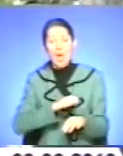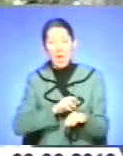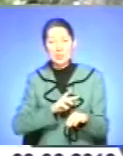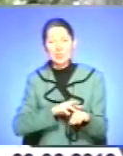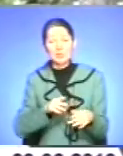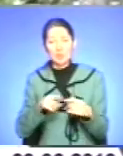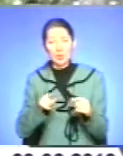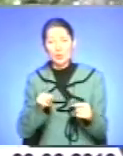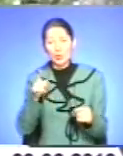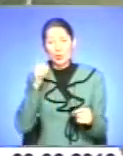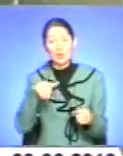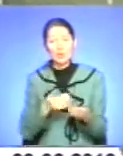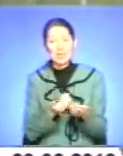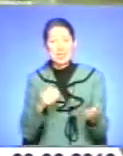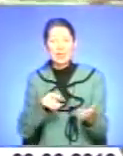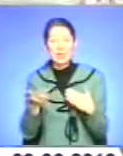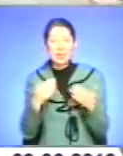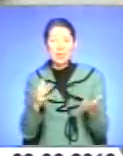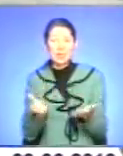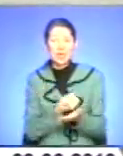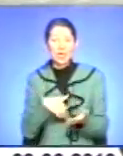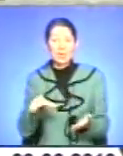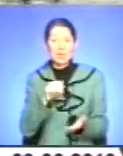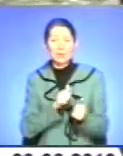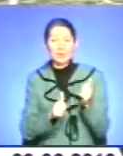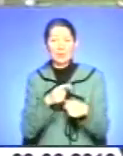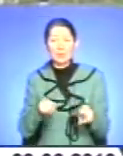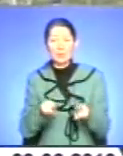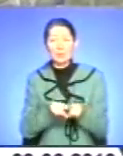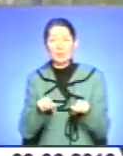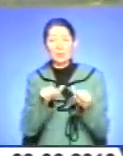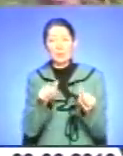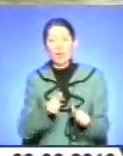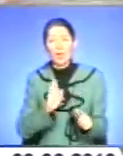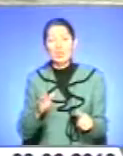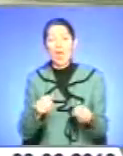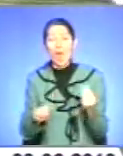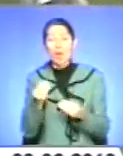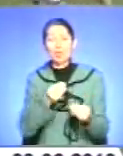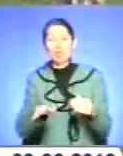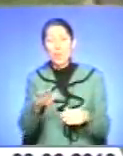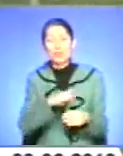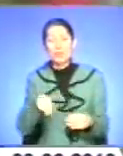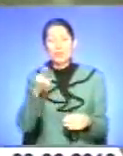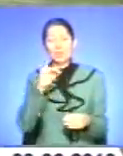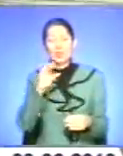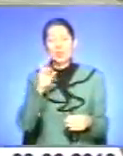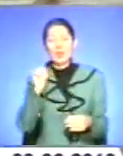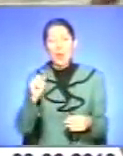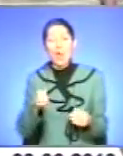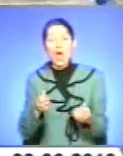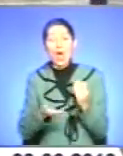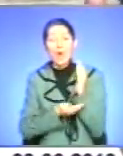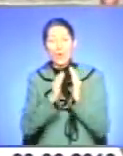цих відносин виграють всі. Турнір такого формату відбувся на штучному майданчику «Динамо», що у парку імені Тараса Шевченка